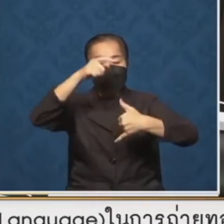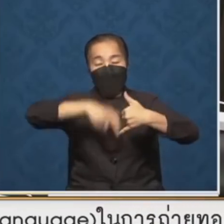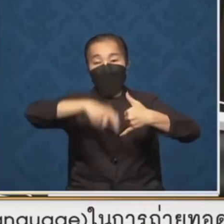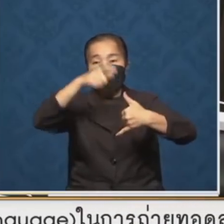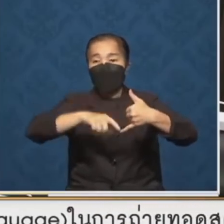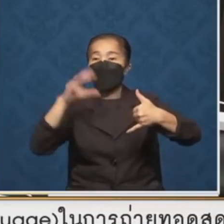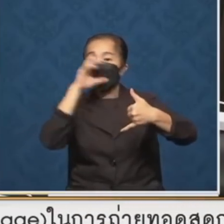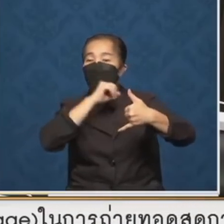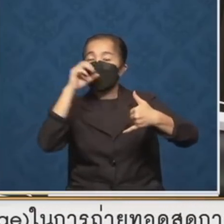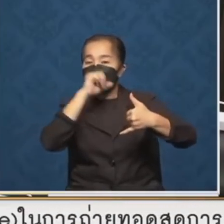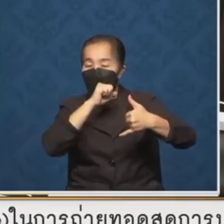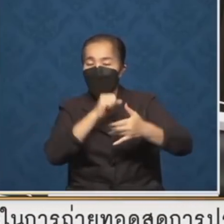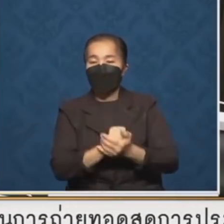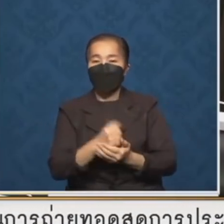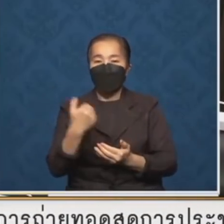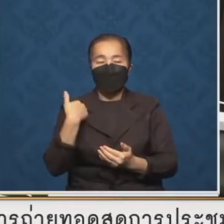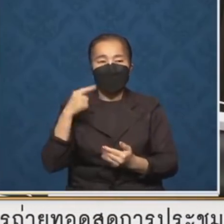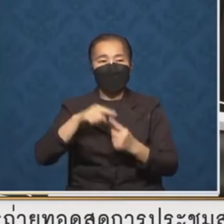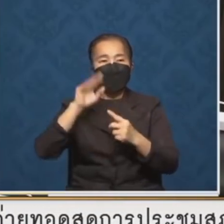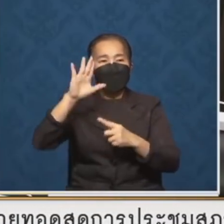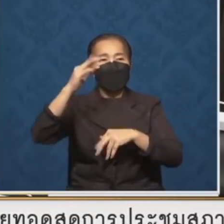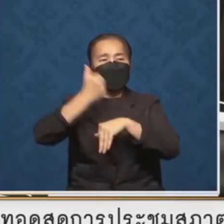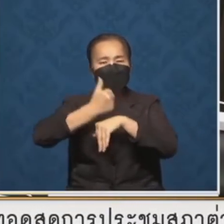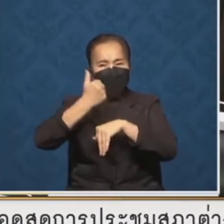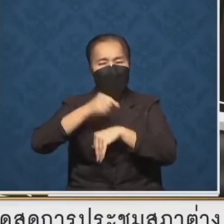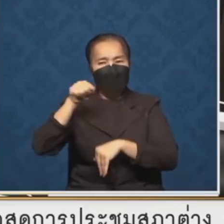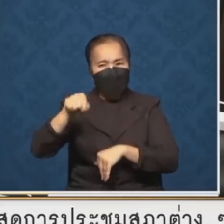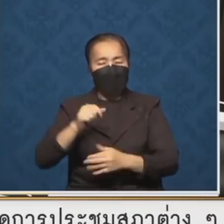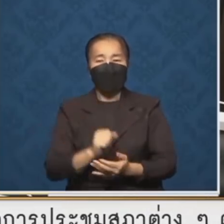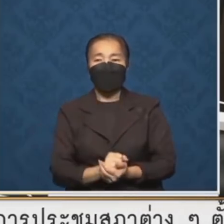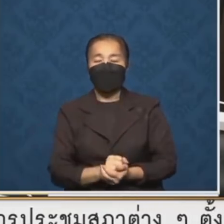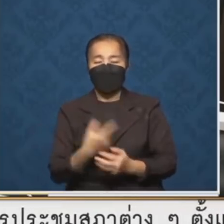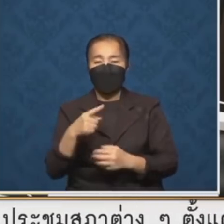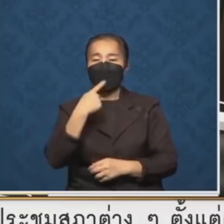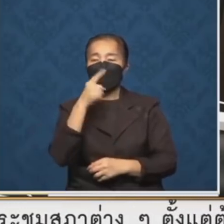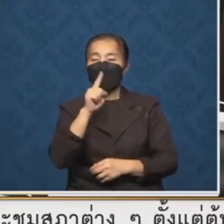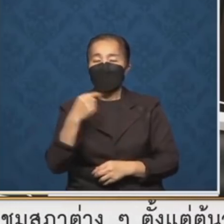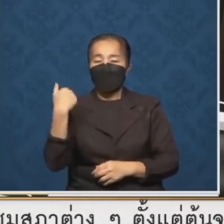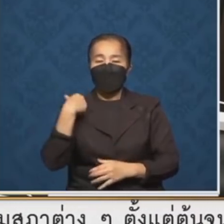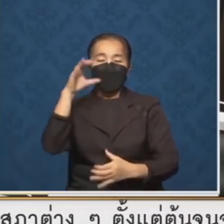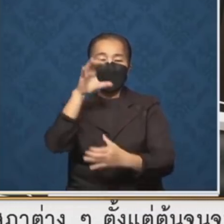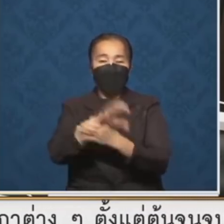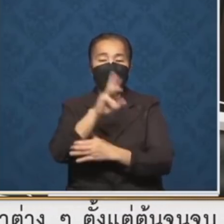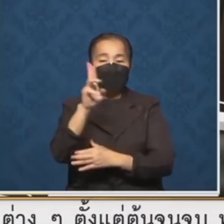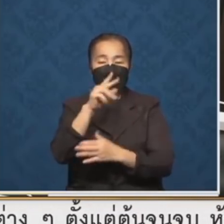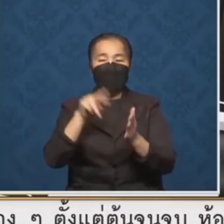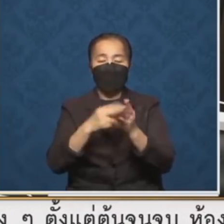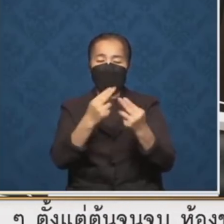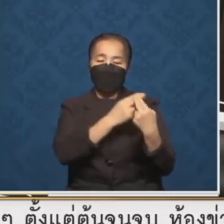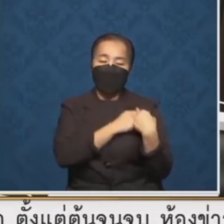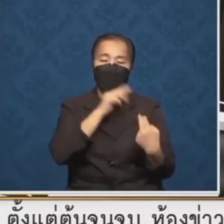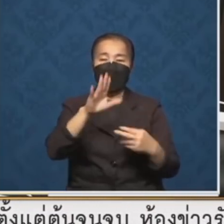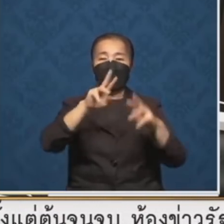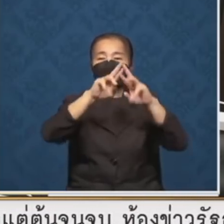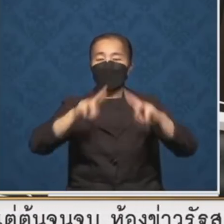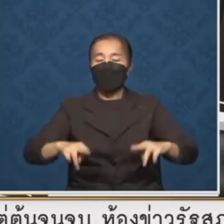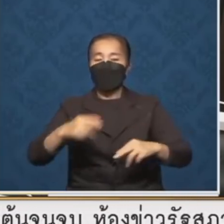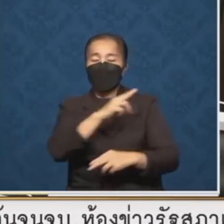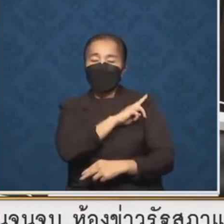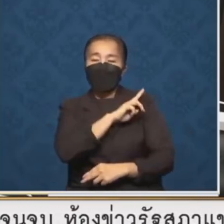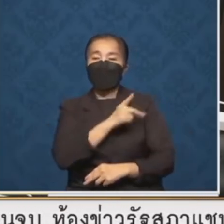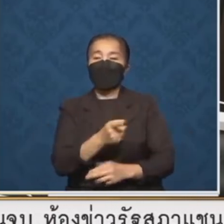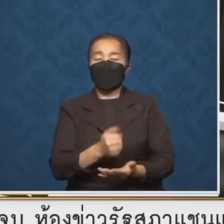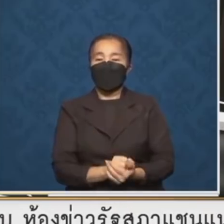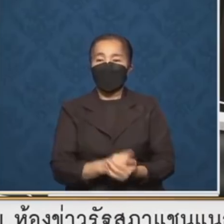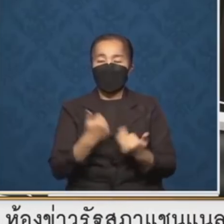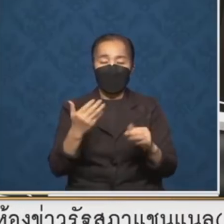บังคับใช้โดยท่านรัฐมนตรีชัยวุฒิเองแล้วก็อ้างว่าการบังคับใช้นั้นเป็นภาระต่อผู้ประกอบการครับตอนที่จะคุ้มคร